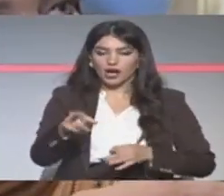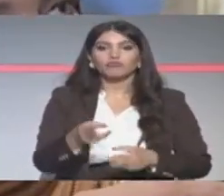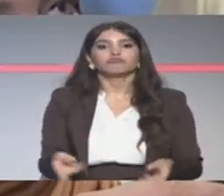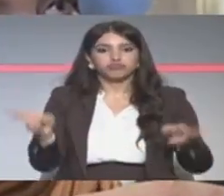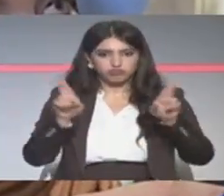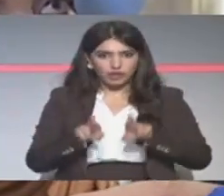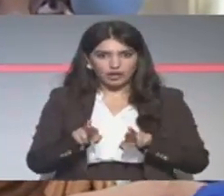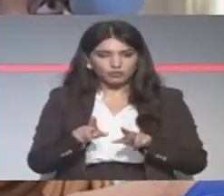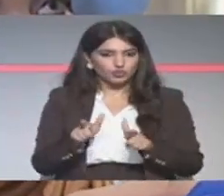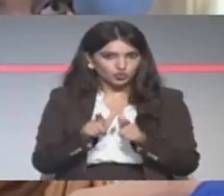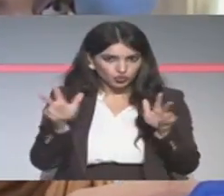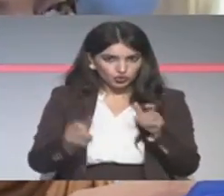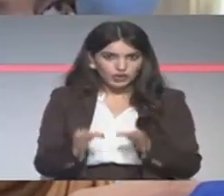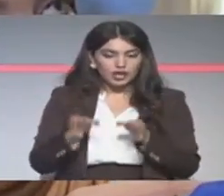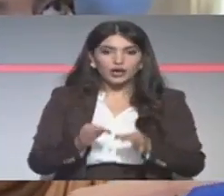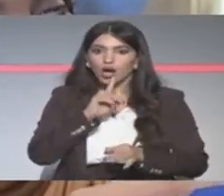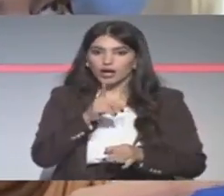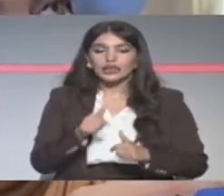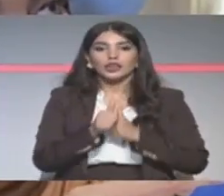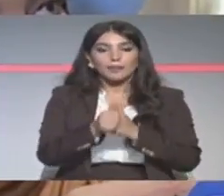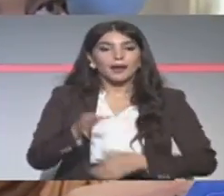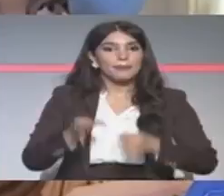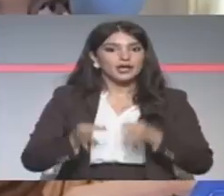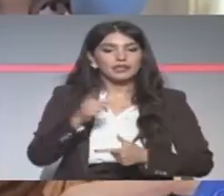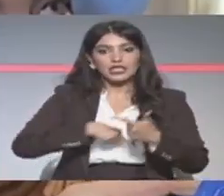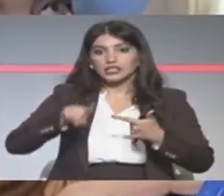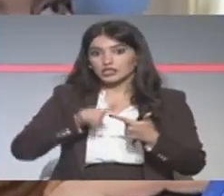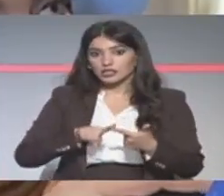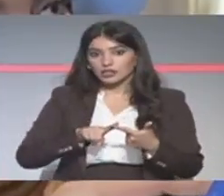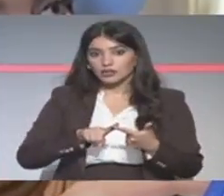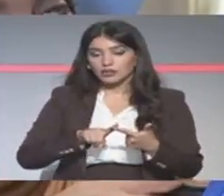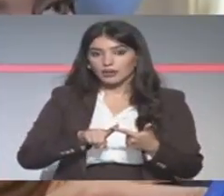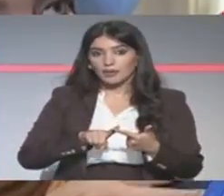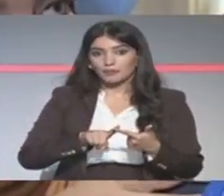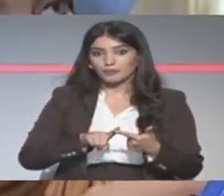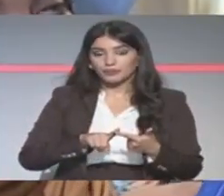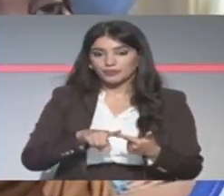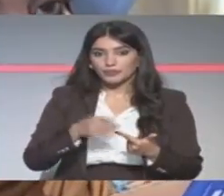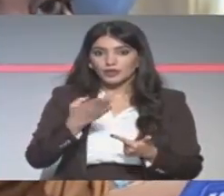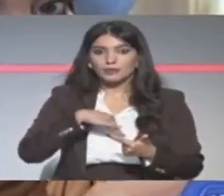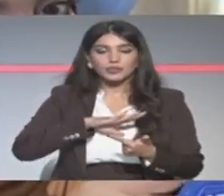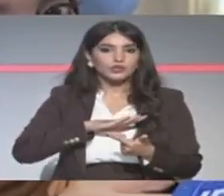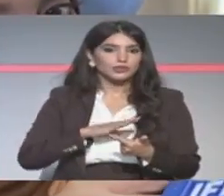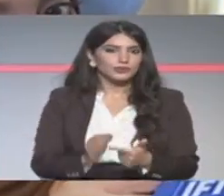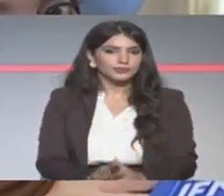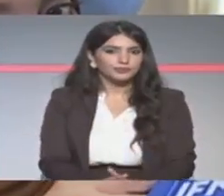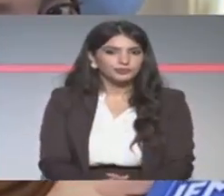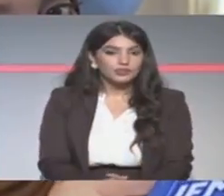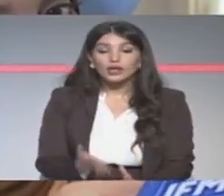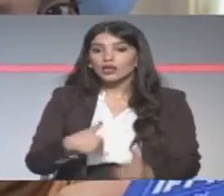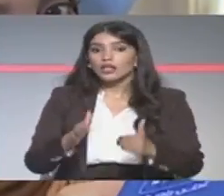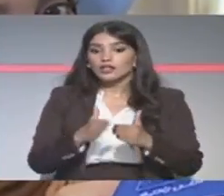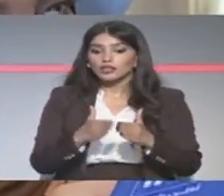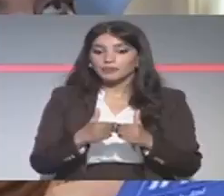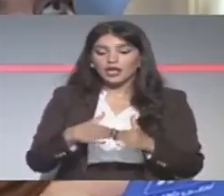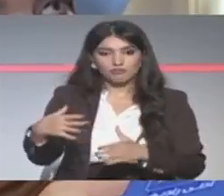استؤنف والوكالة العامة محكمة استئناف ممثلها في شخصيا أو في كذا طلبنا إصدار بطاقة